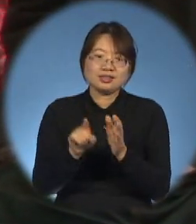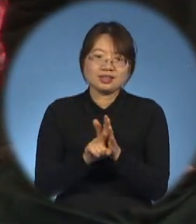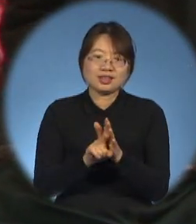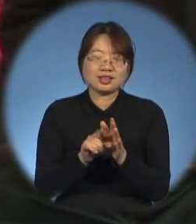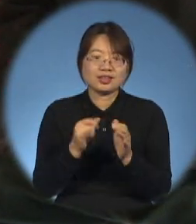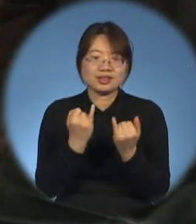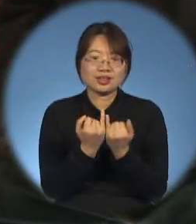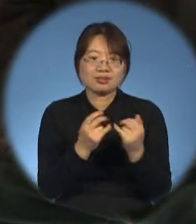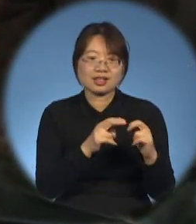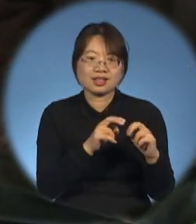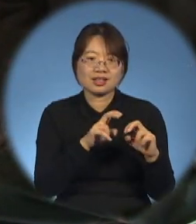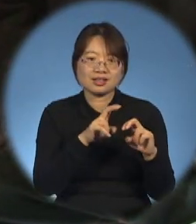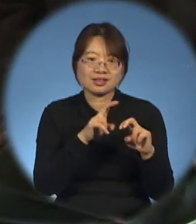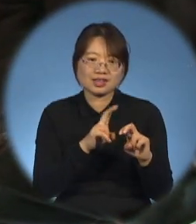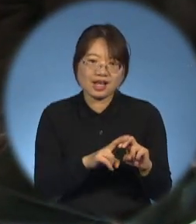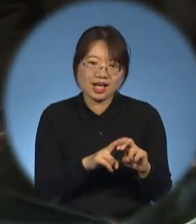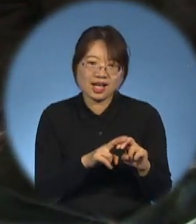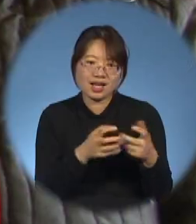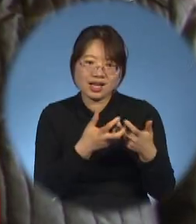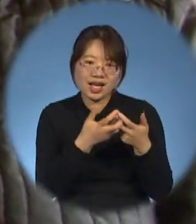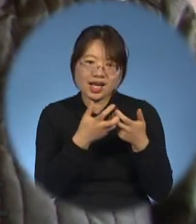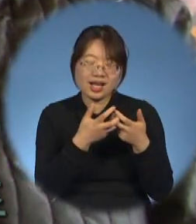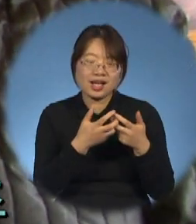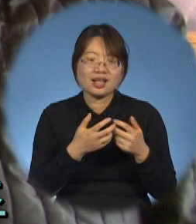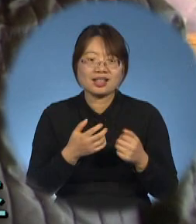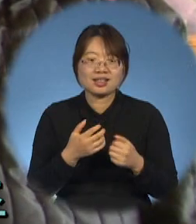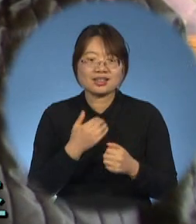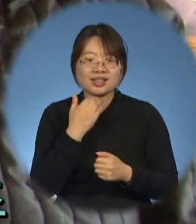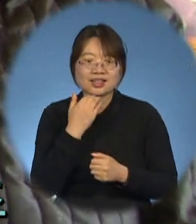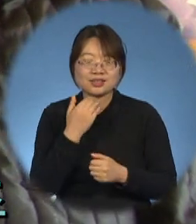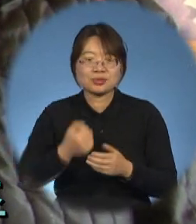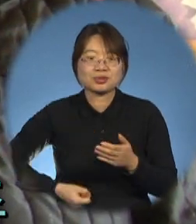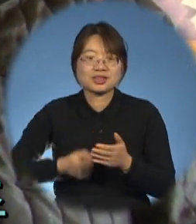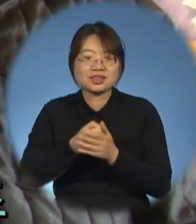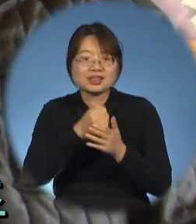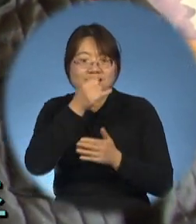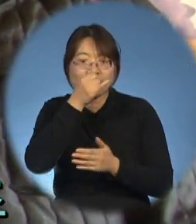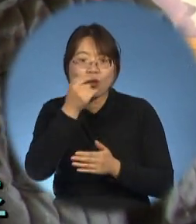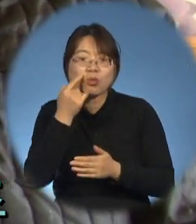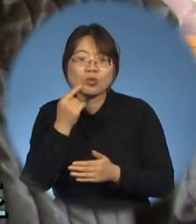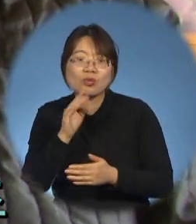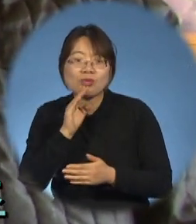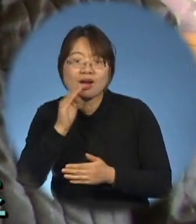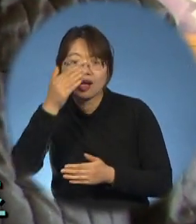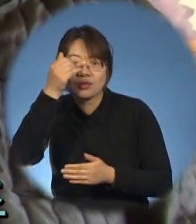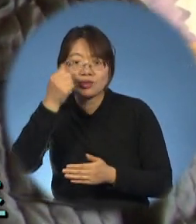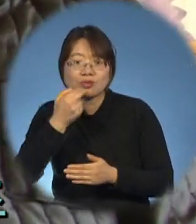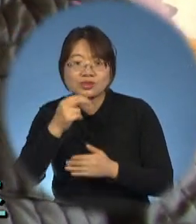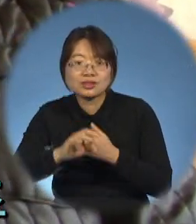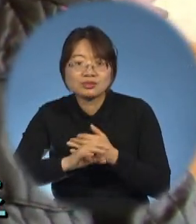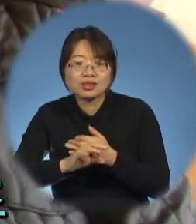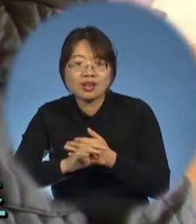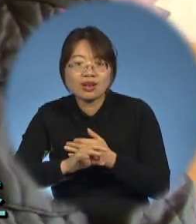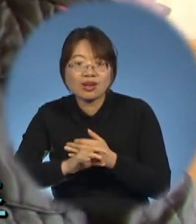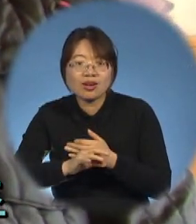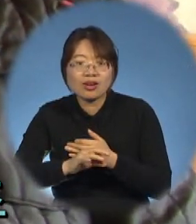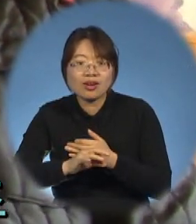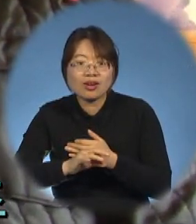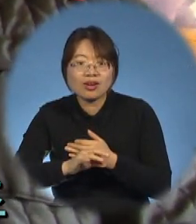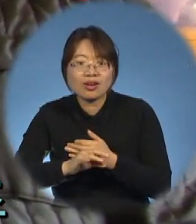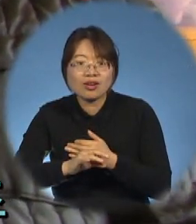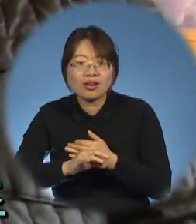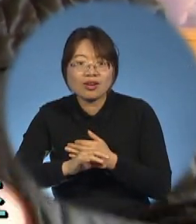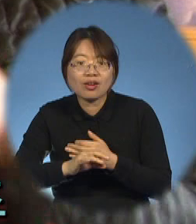기다릴 용기도 냈습니다 이렇게 여나요 하 하 게 있으면 은 여 볼 저기가